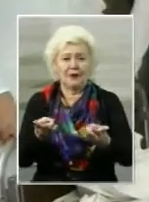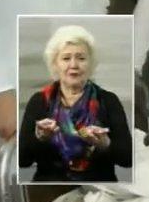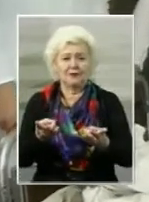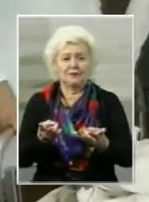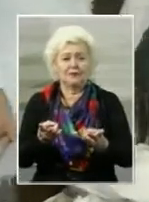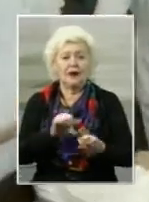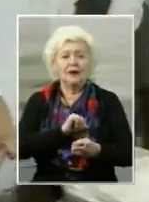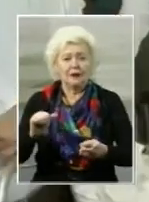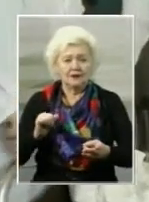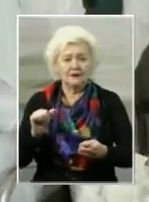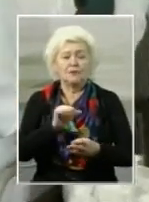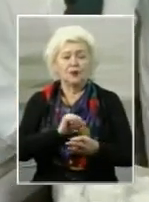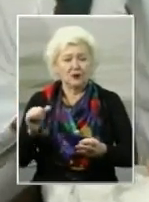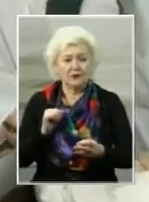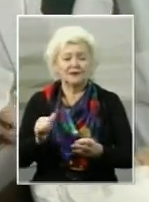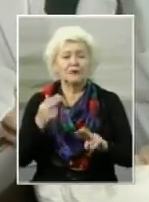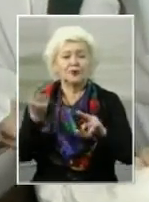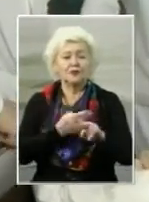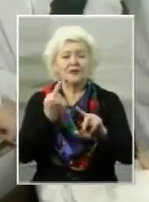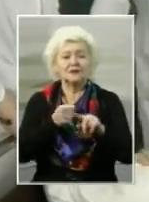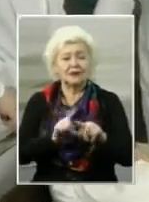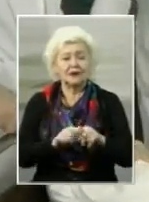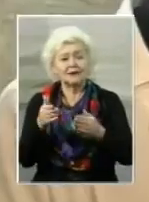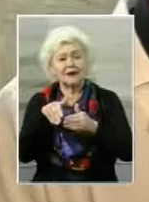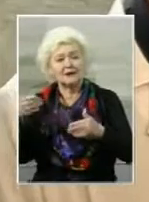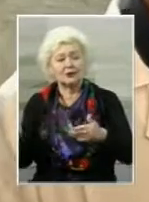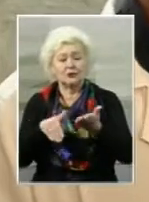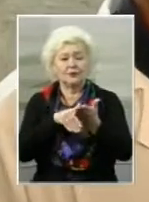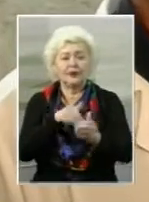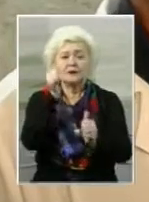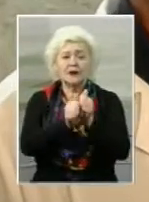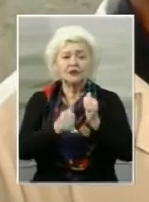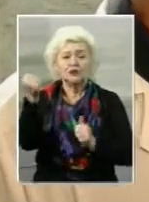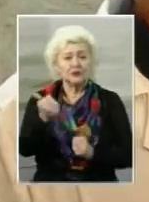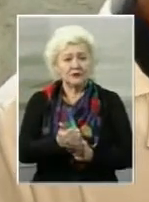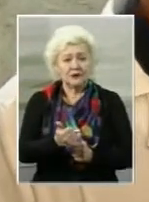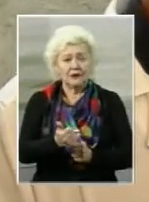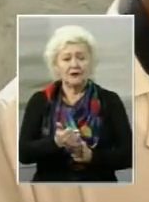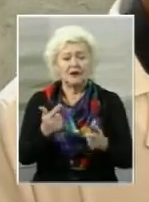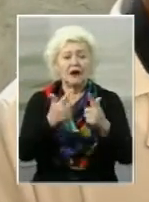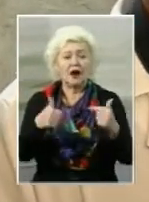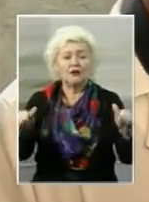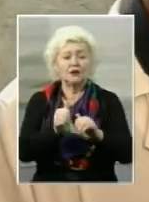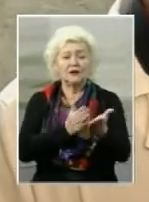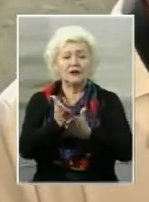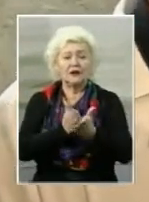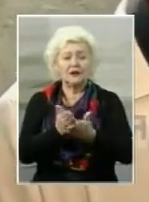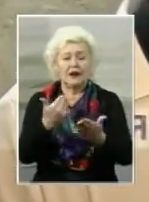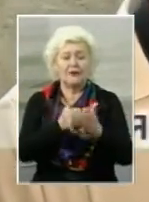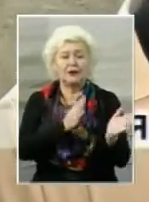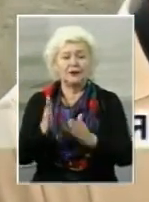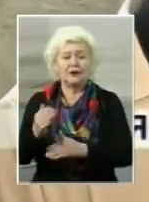воспитывать. Самой сгибать, без вот этой посторонней помощи. Ага. Каждую неделю в отделении оперируется где-то